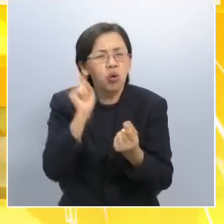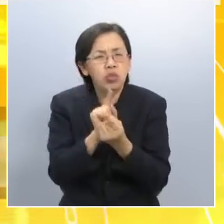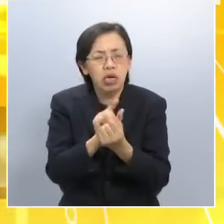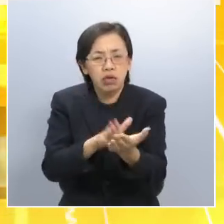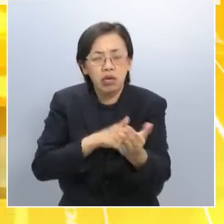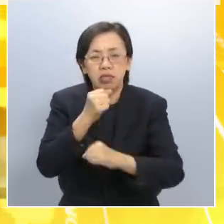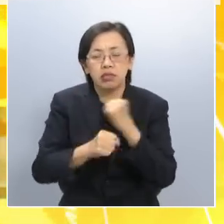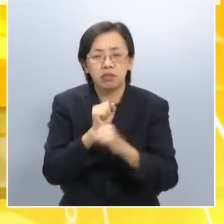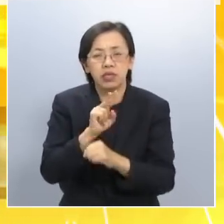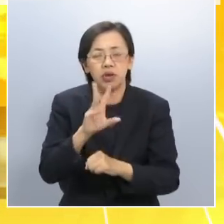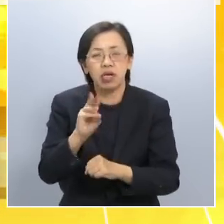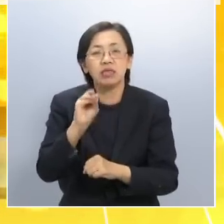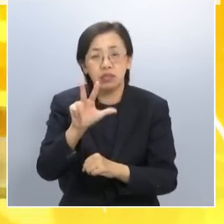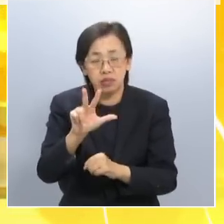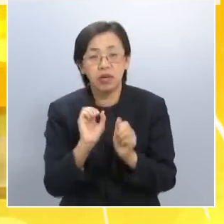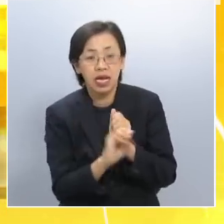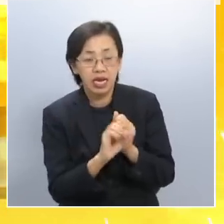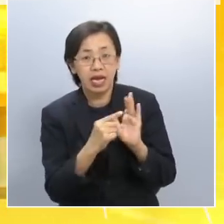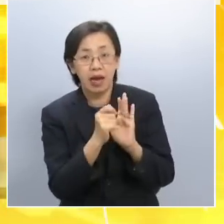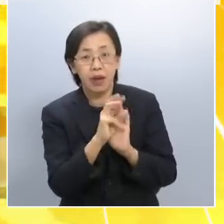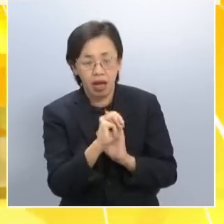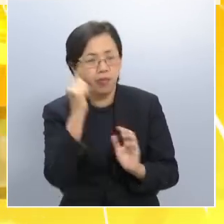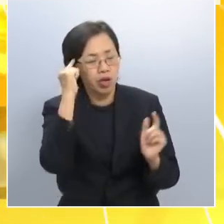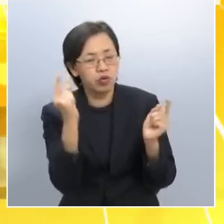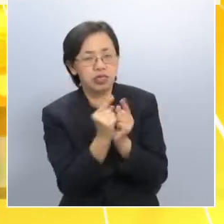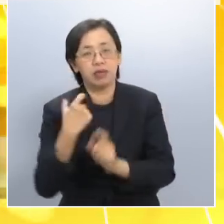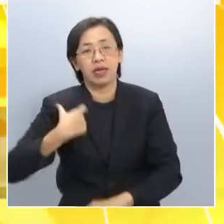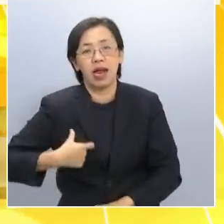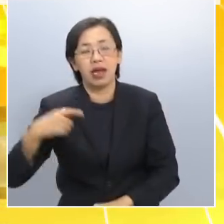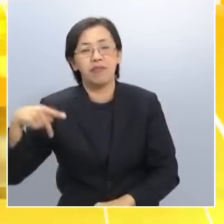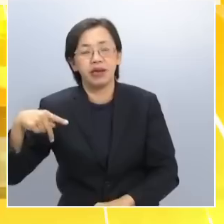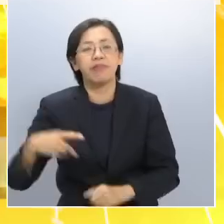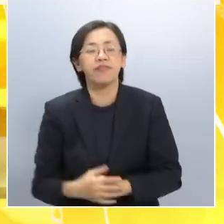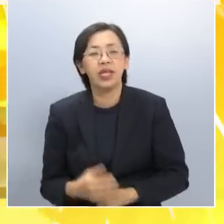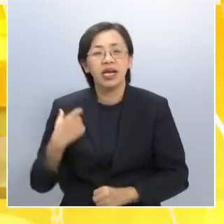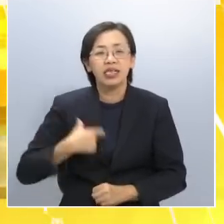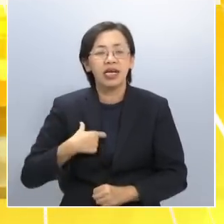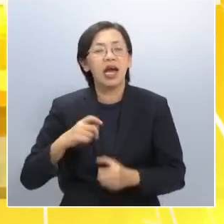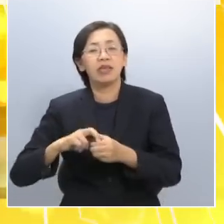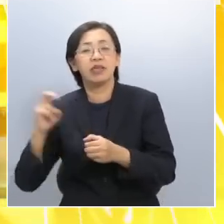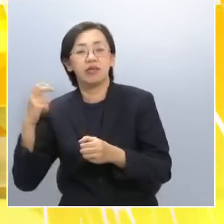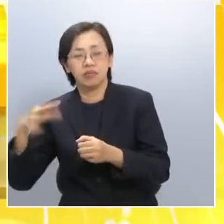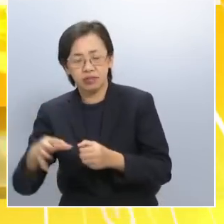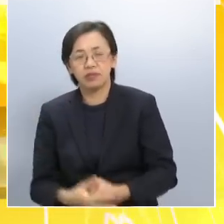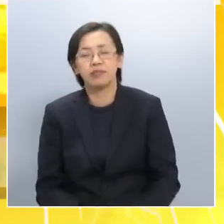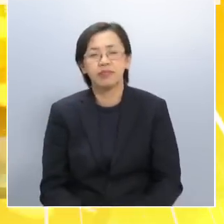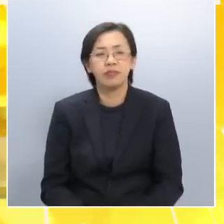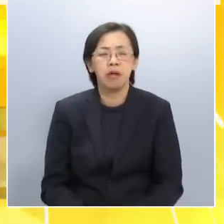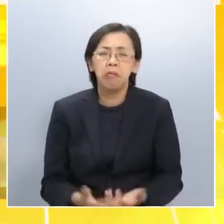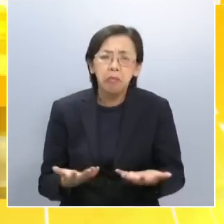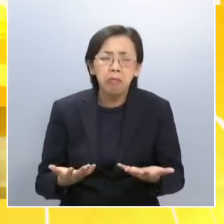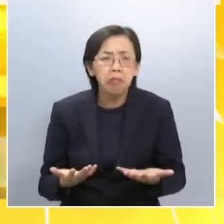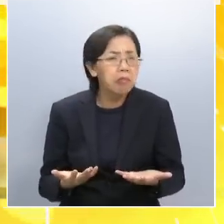63นะคะเป็นคนแนะนำให้แอมรู้จักกับทนายพัทค่ะ ทนายพัทที่ถอนตัวไปแล้วเนี่ยใช่ไหม ใช่ค่ะ หรืออะไรยังไงเนี่